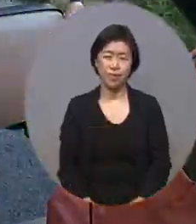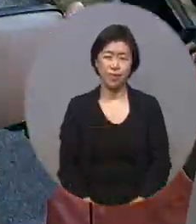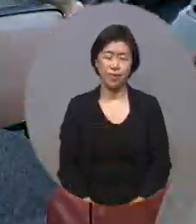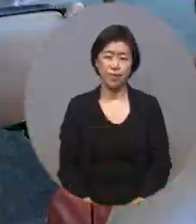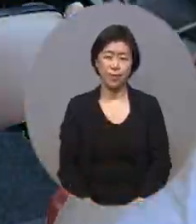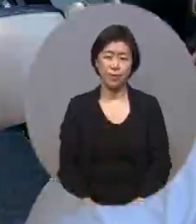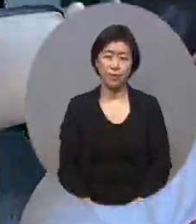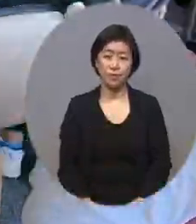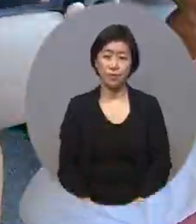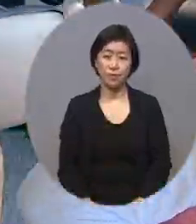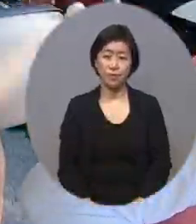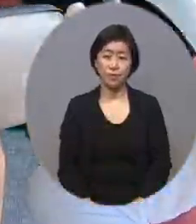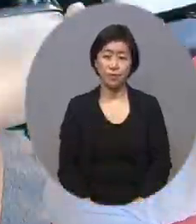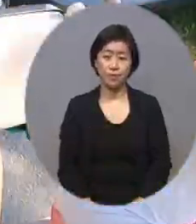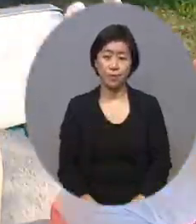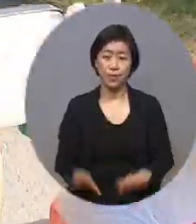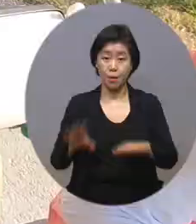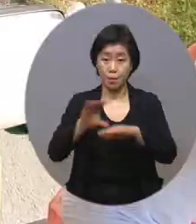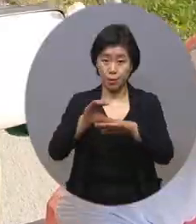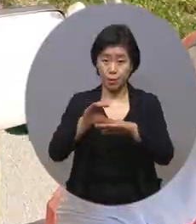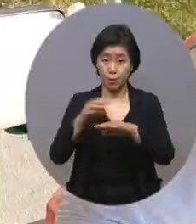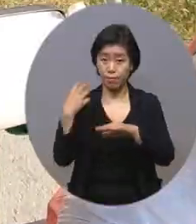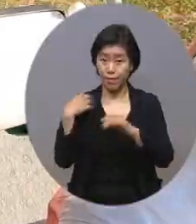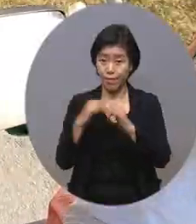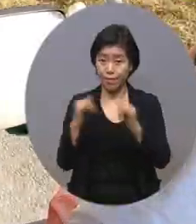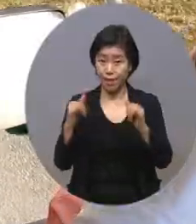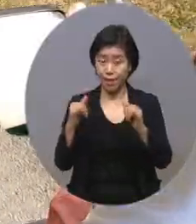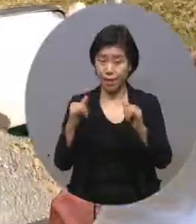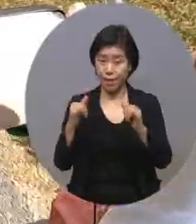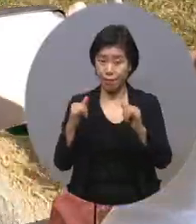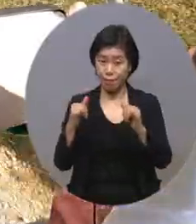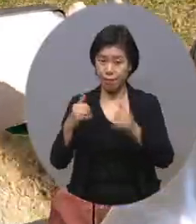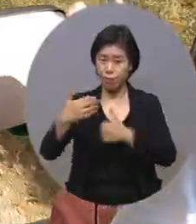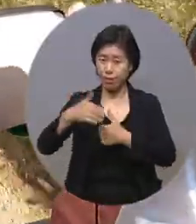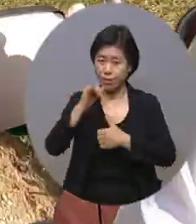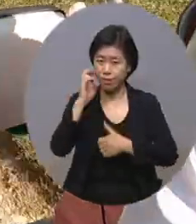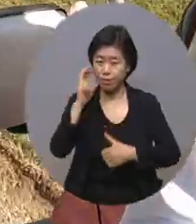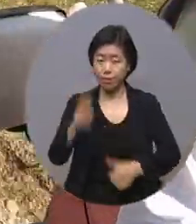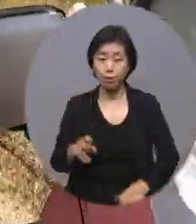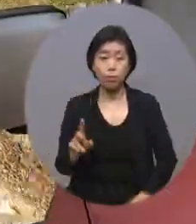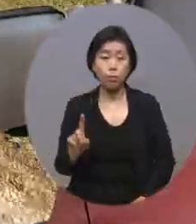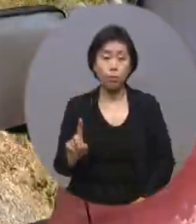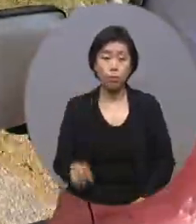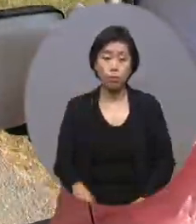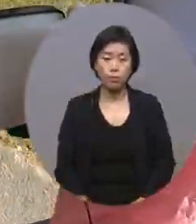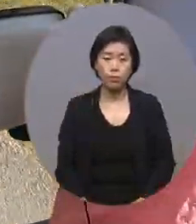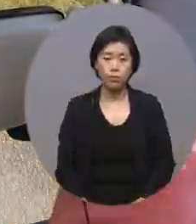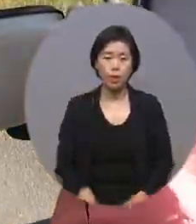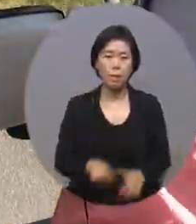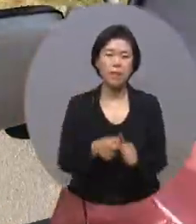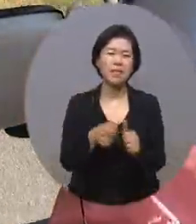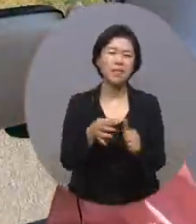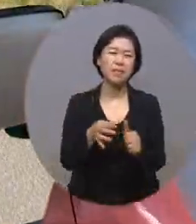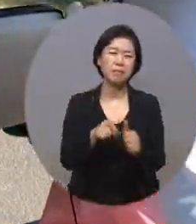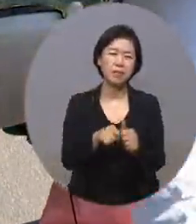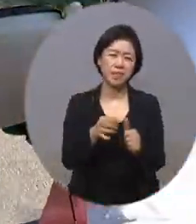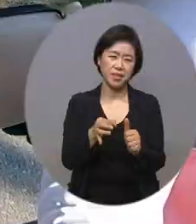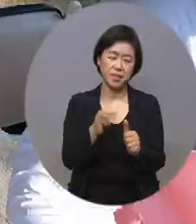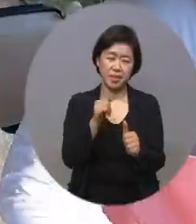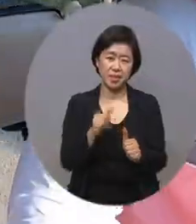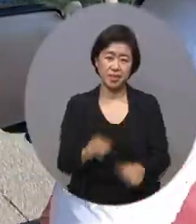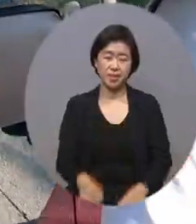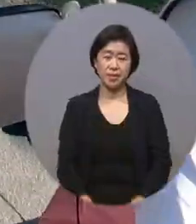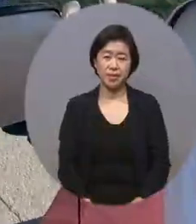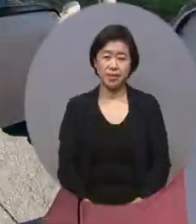아마 제작진분들이 여기서 그거 시킬 거야, 아마. 뭐? 그거. 벌칙, 돈 없는 사람은.